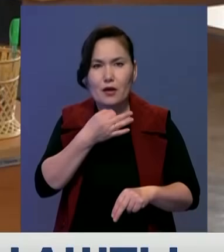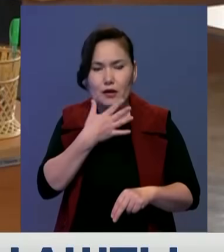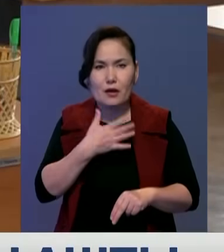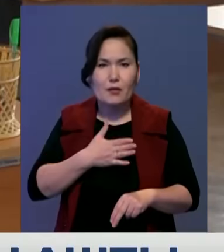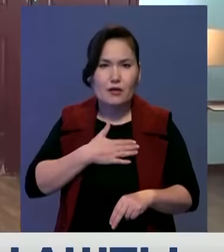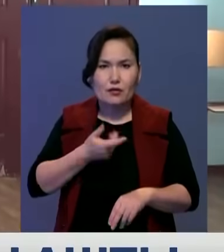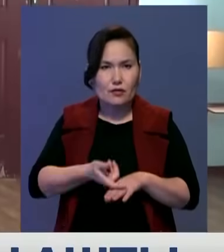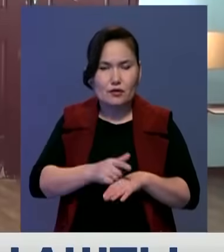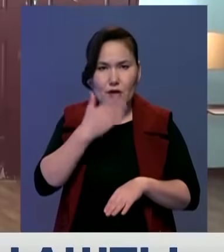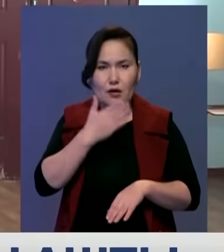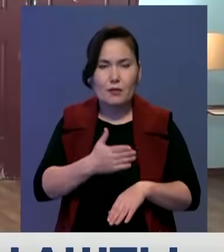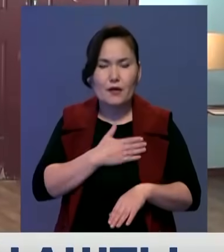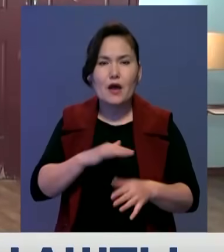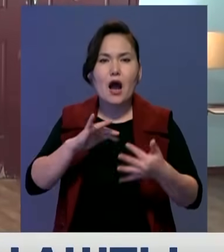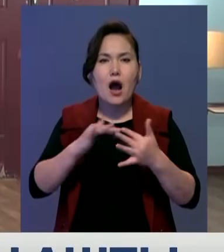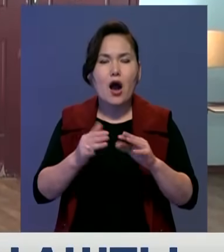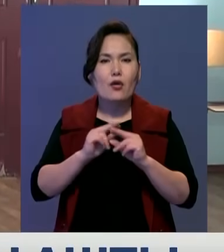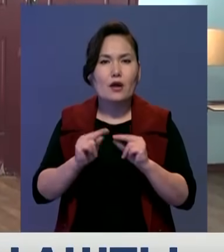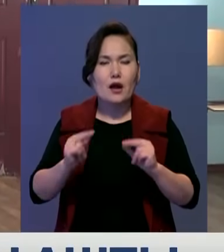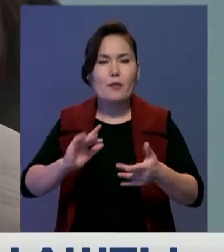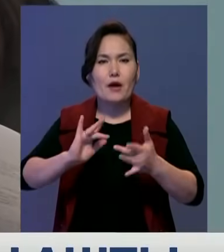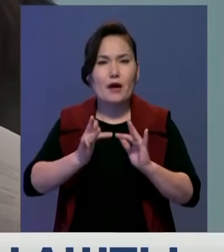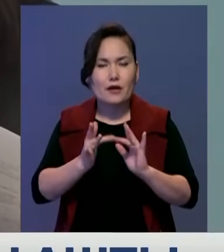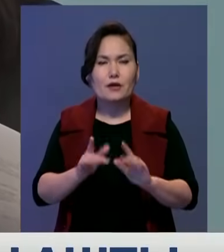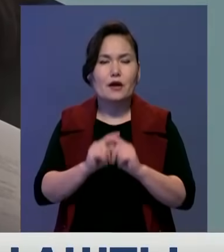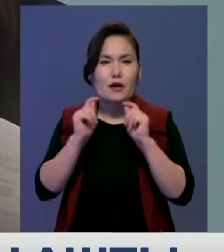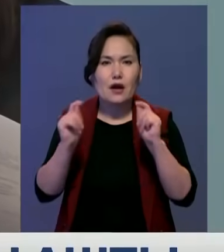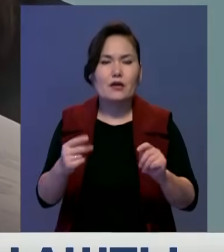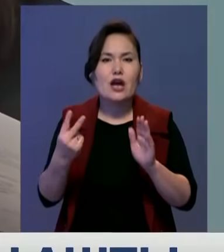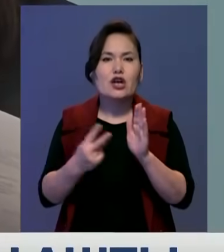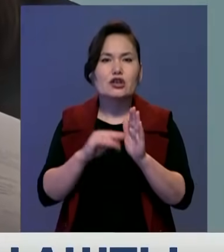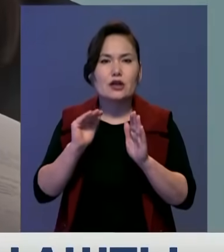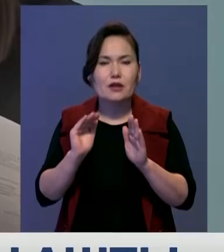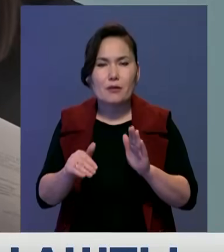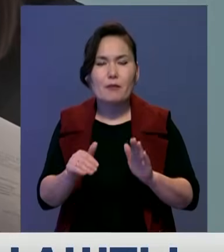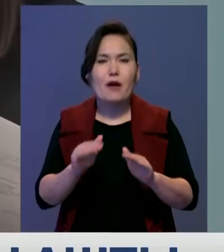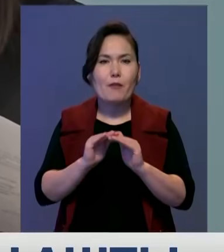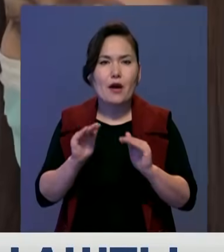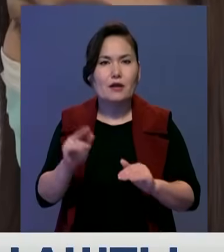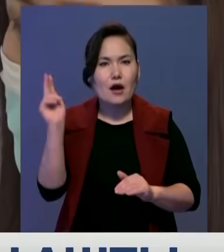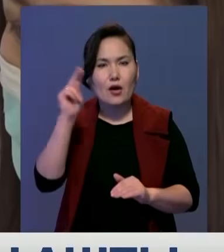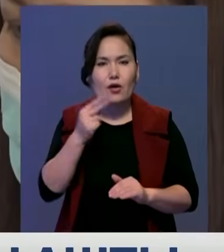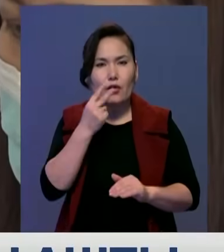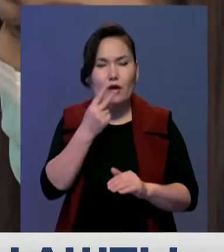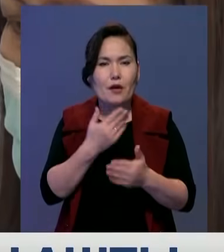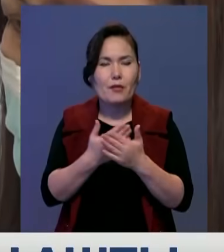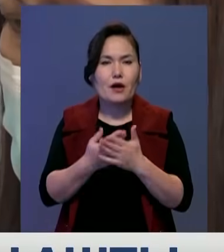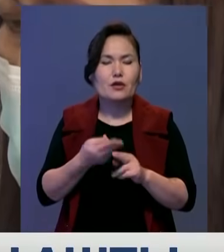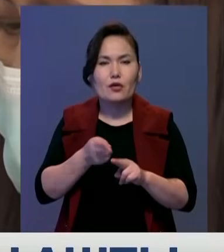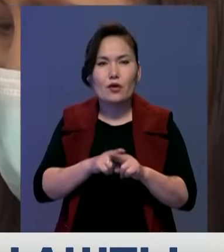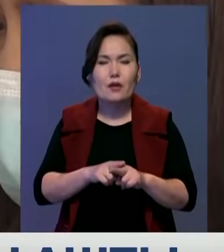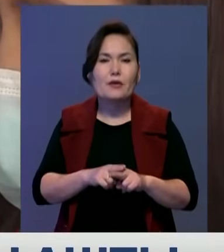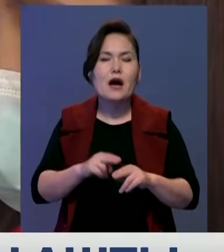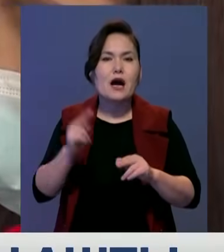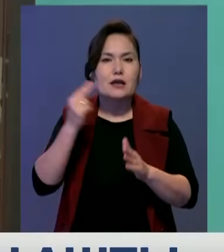жақсы көремін. Бүгінде ауыл мұғалімінің әлеуметтік желідегі арнасы 7 мың оқырманды қамтиды. Әр бейне сабақтың қаралымы 25 мыңға жеткен.